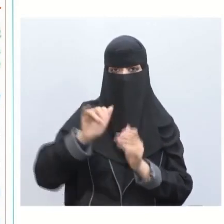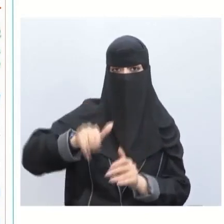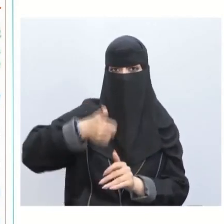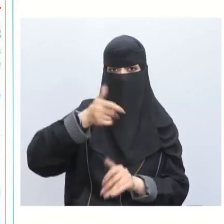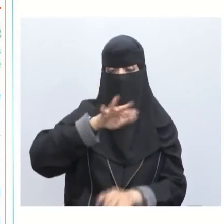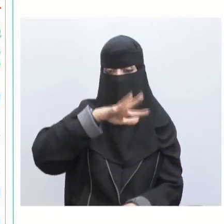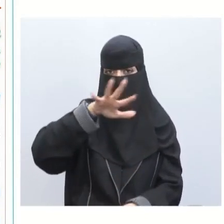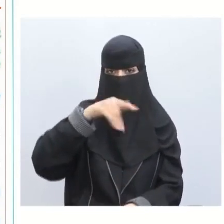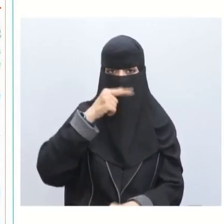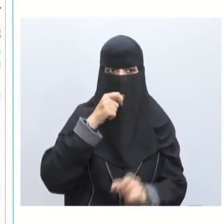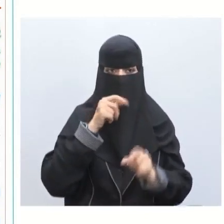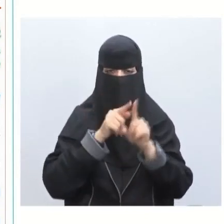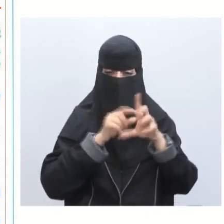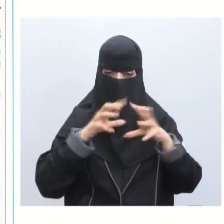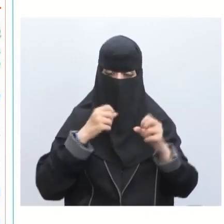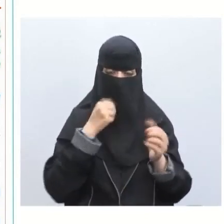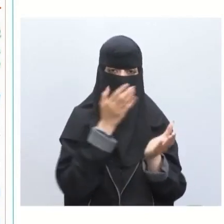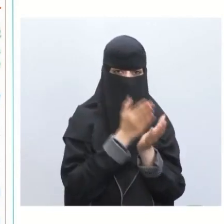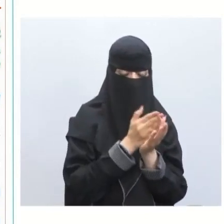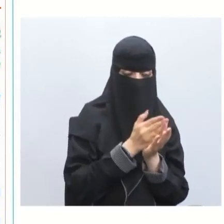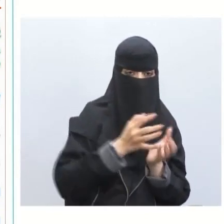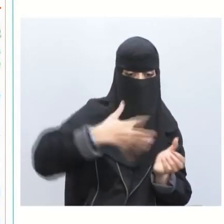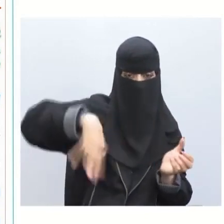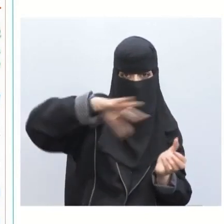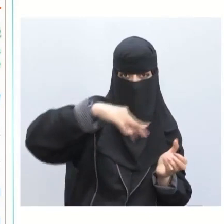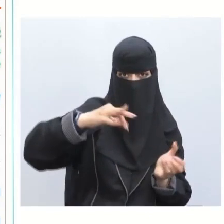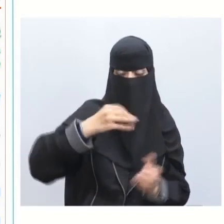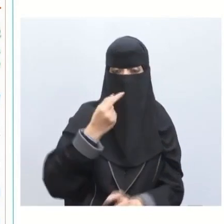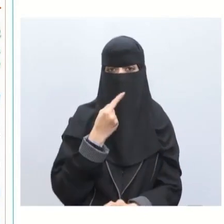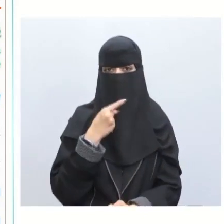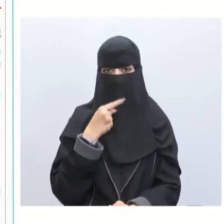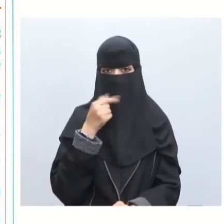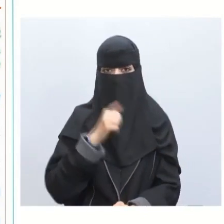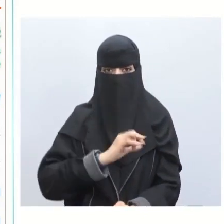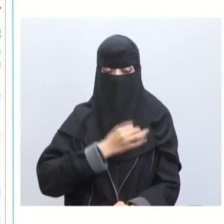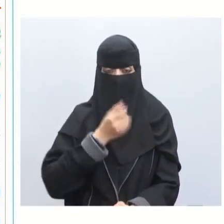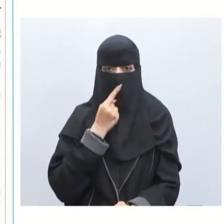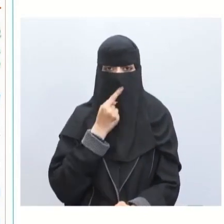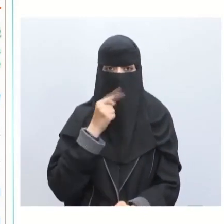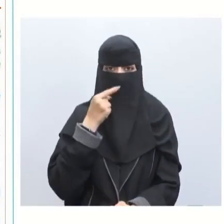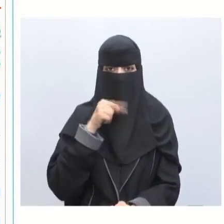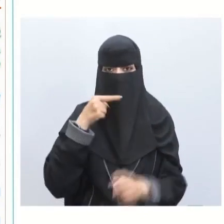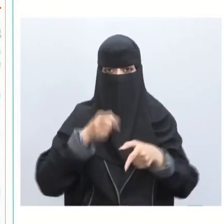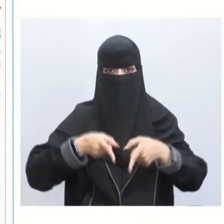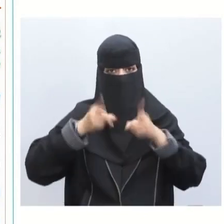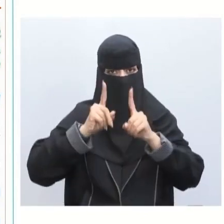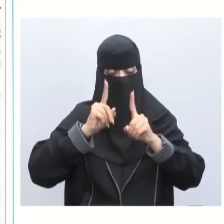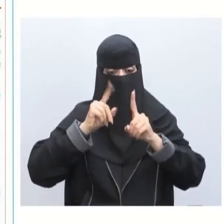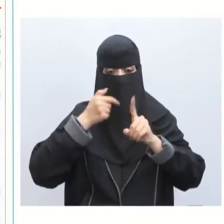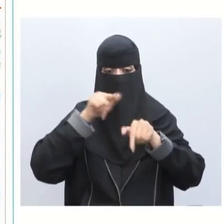يا معشر من امن بلسانه ولم يدخل الايمان قلبه لا تغتاب